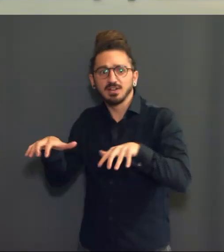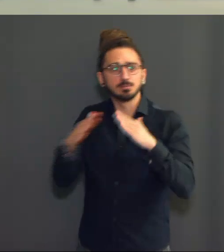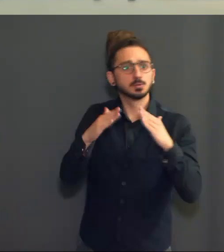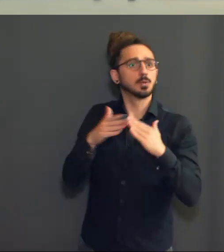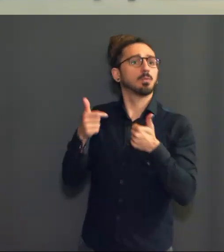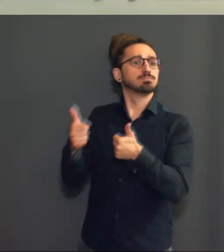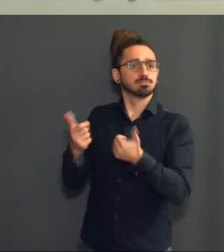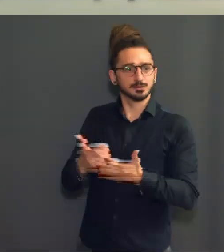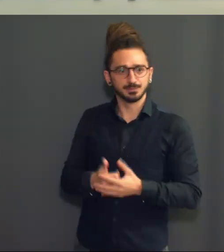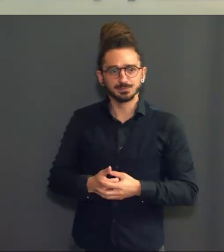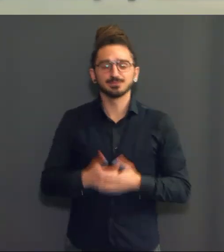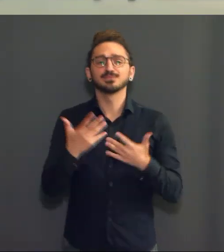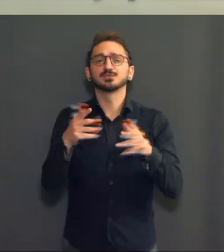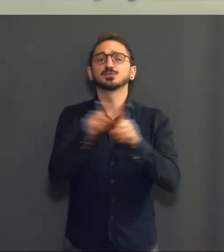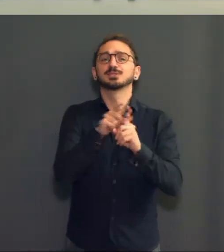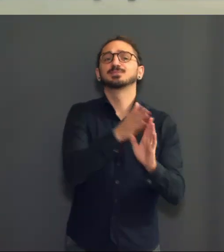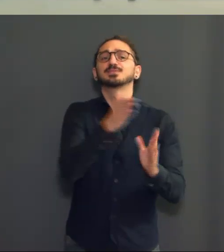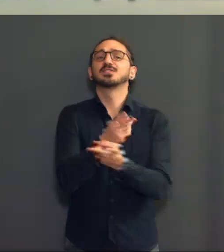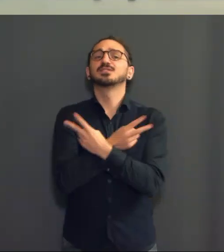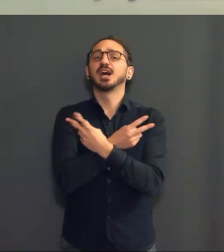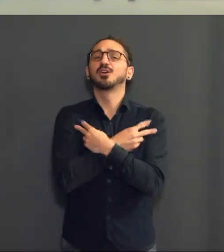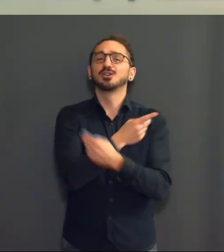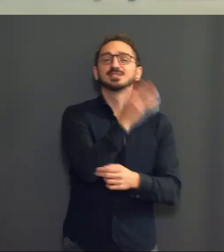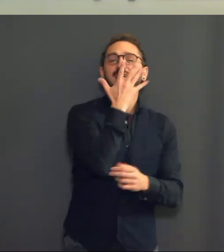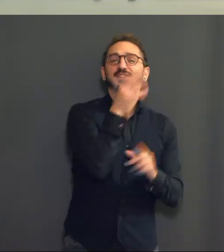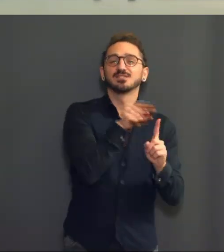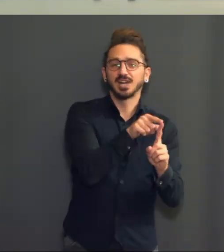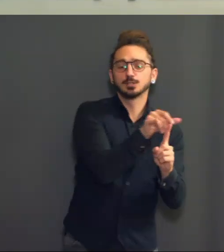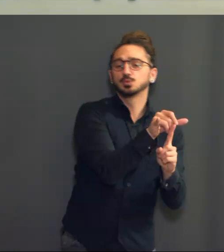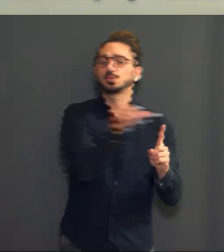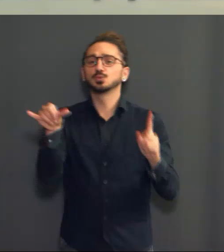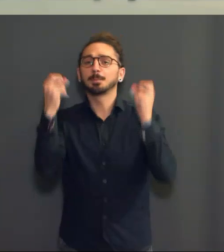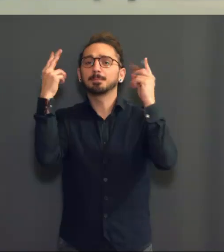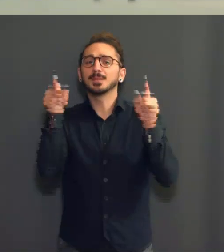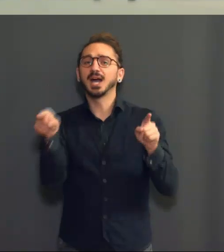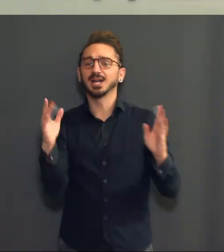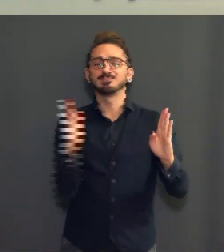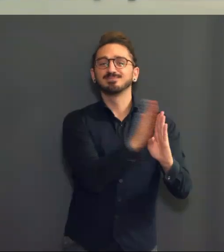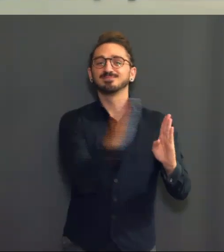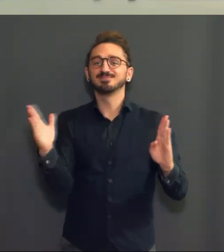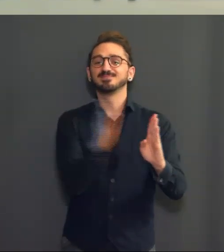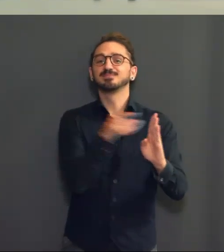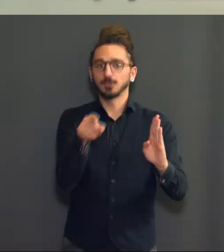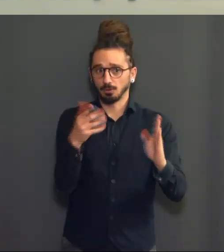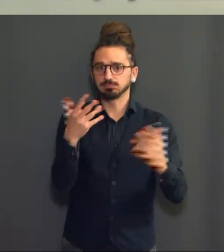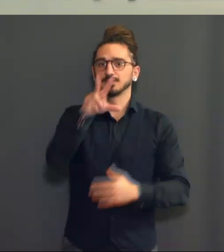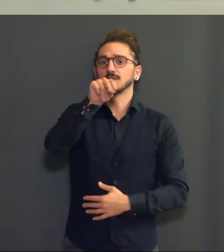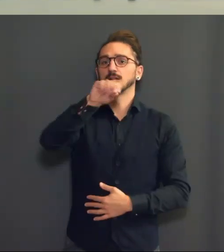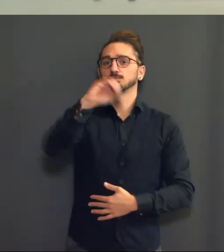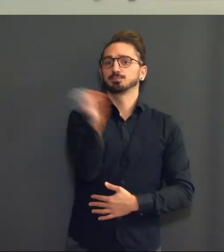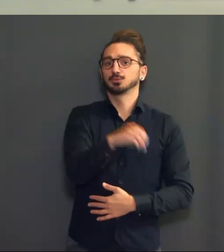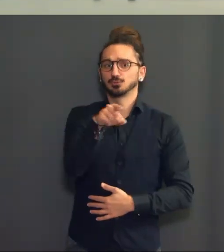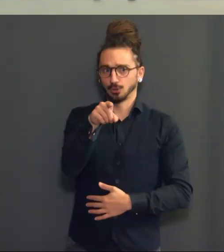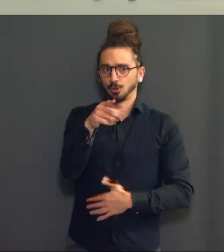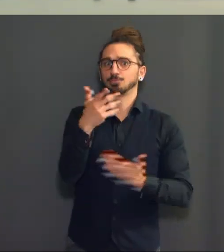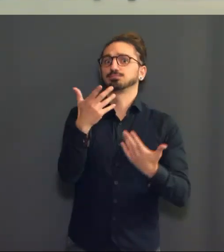20%, comme indiqué sur la ligne bleue foncée. Et donc il y a eu là une petite reprise des gens qui se déplaçaient pour aller au travail, chose,